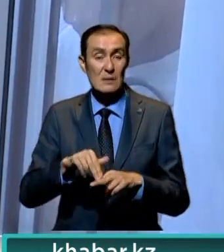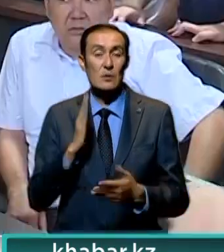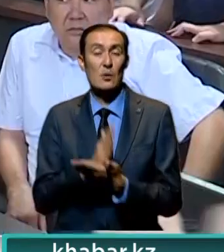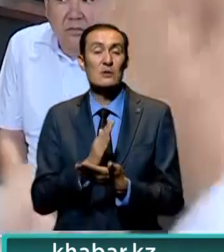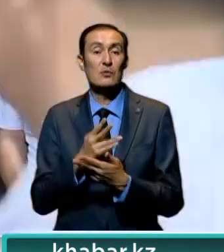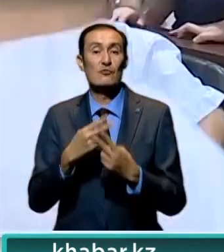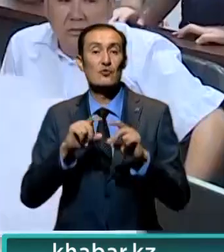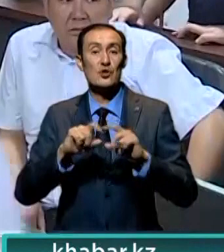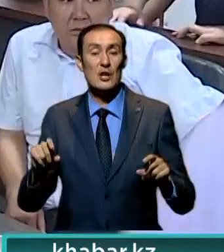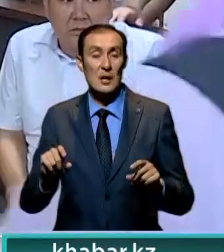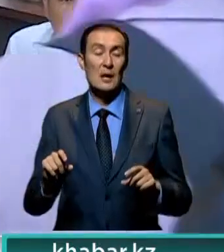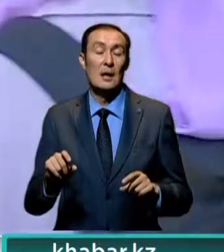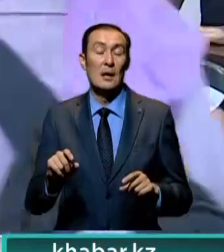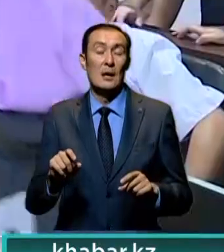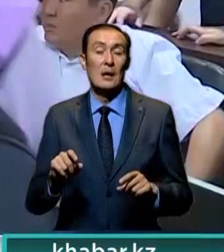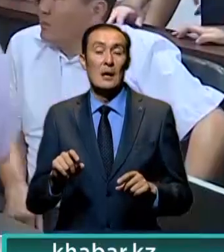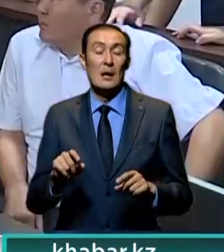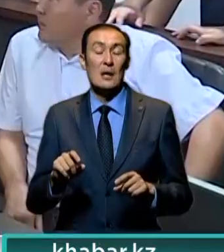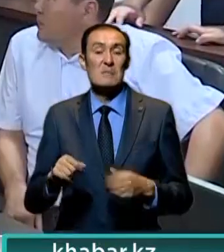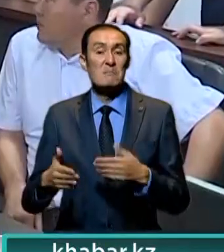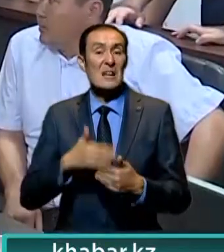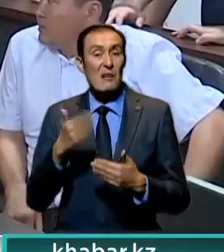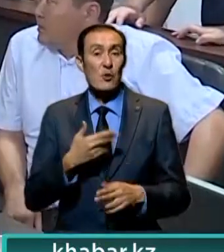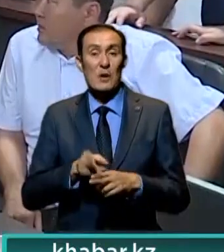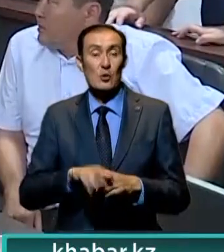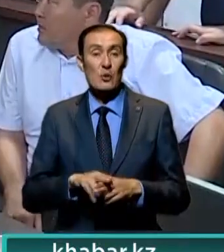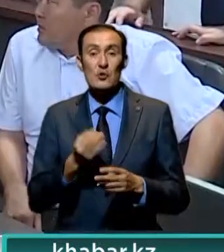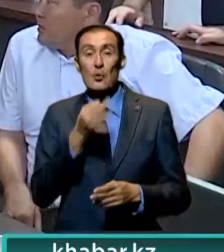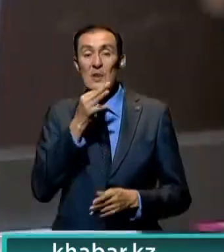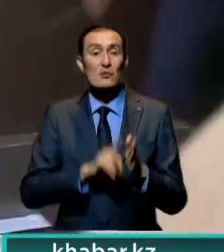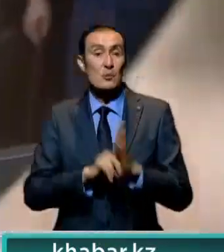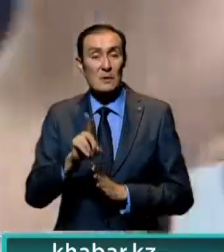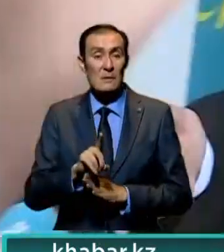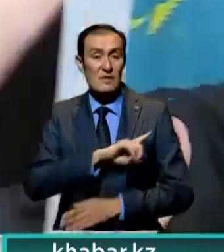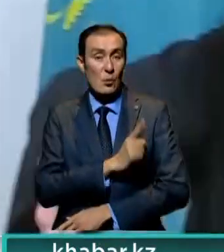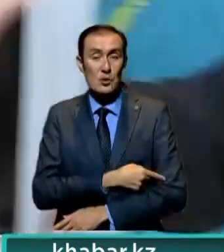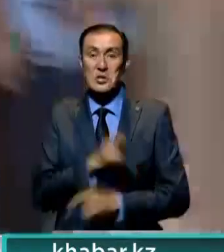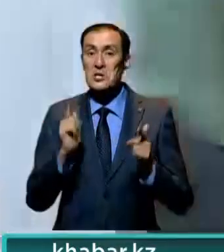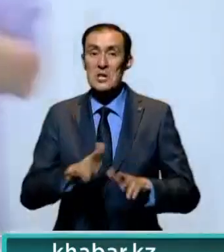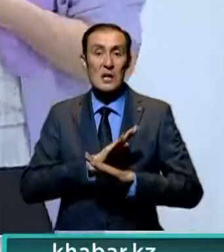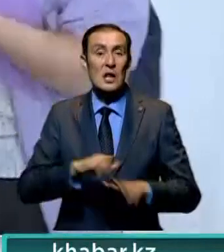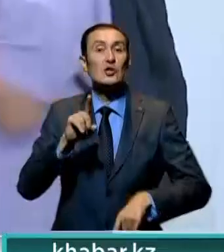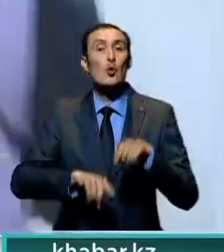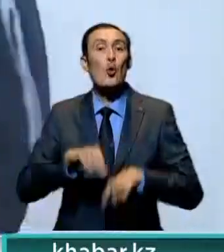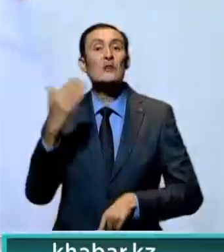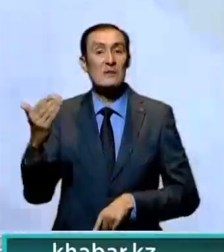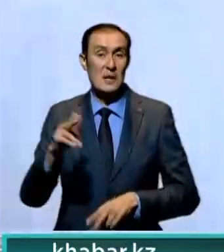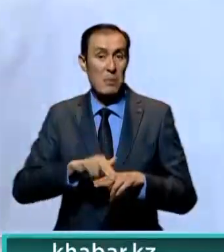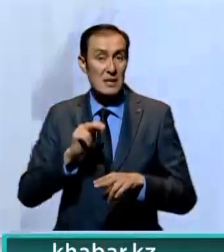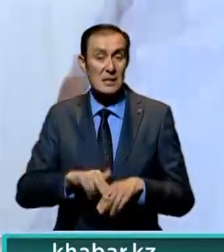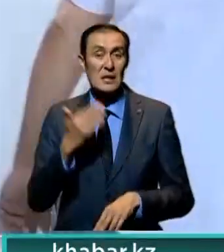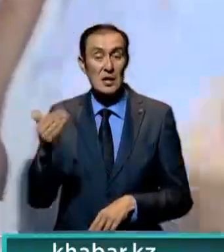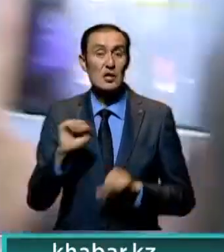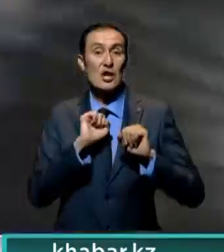исправительных учреждениях среднего режима. С приговором, который не вступил в законную силу, не согласились РОВД. Родственники и